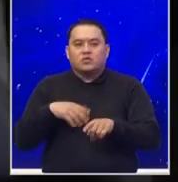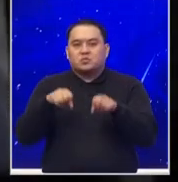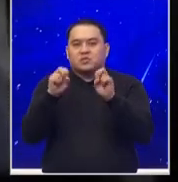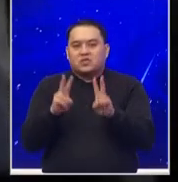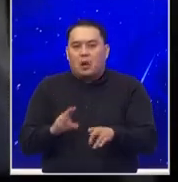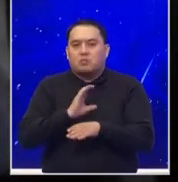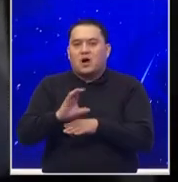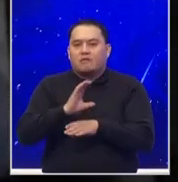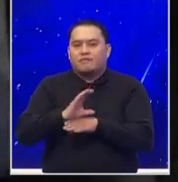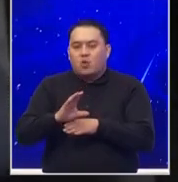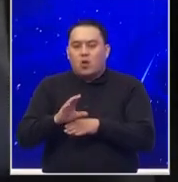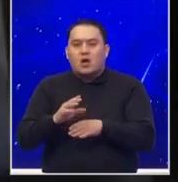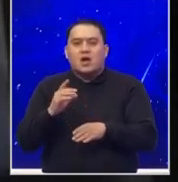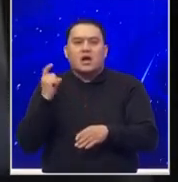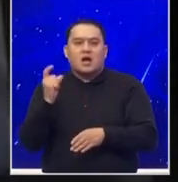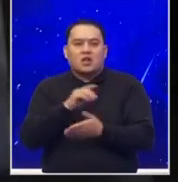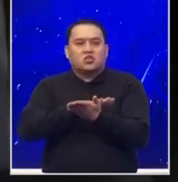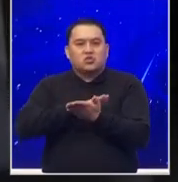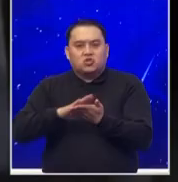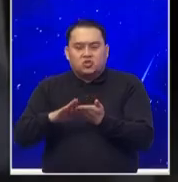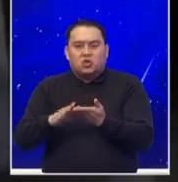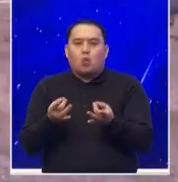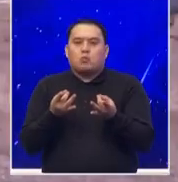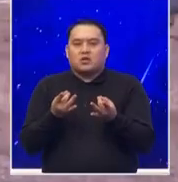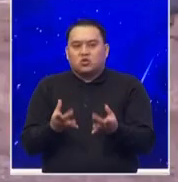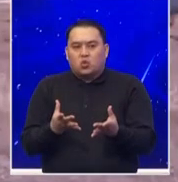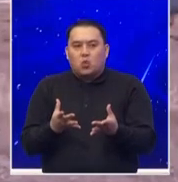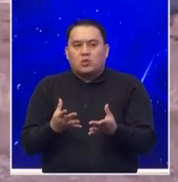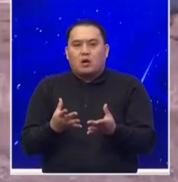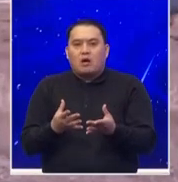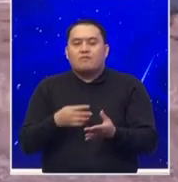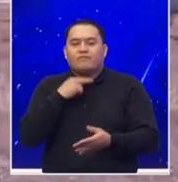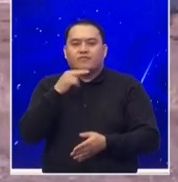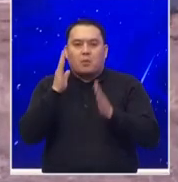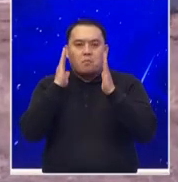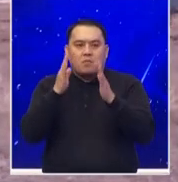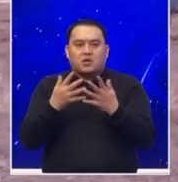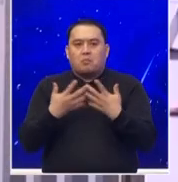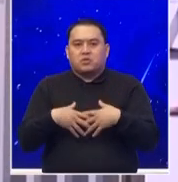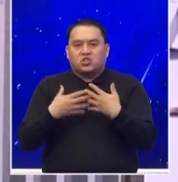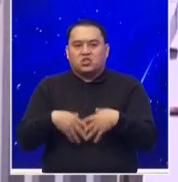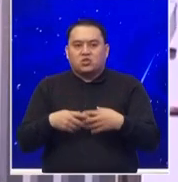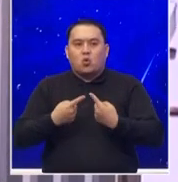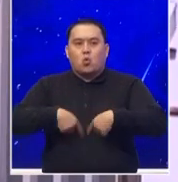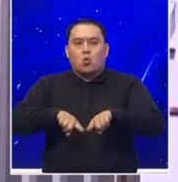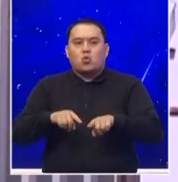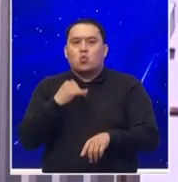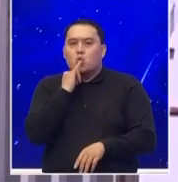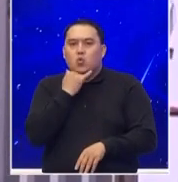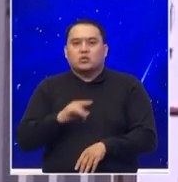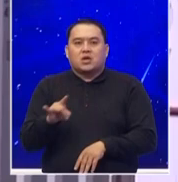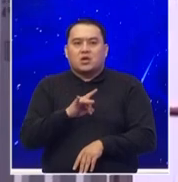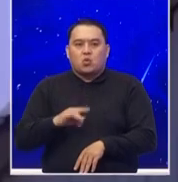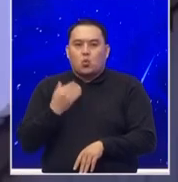процесс производства является экологически чистым и упрощенным. Отдельного внимания заслуживает птицеводческий комплекс в Уйгурском районе